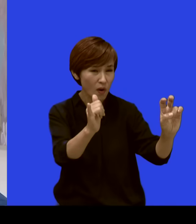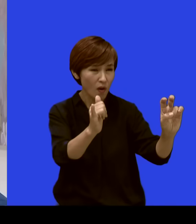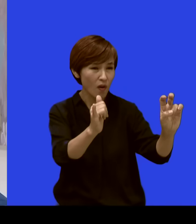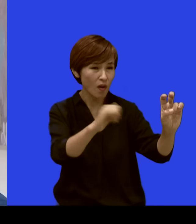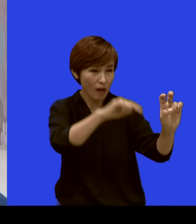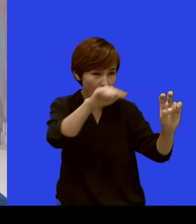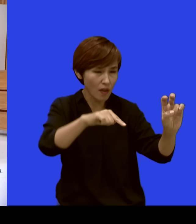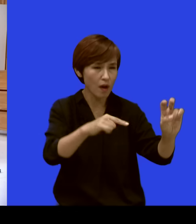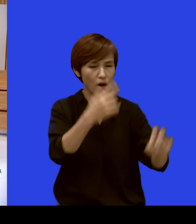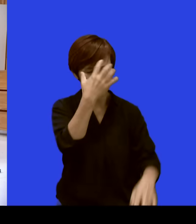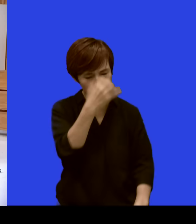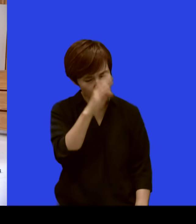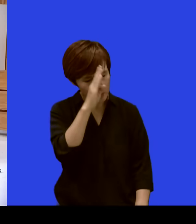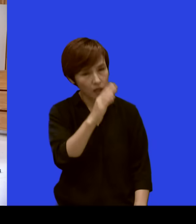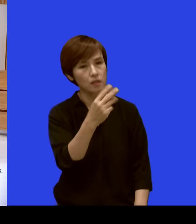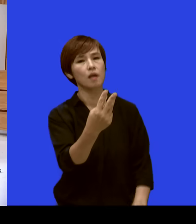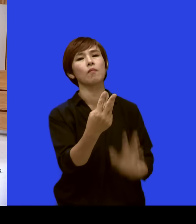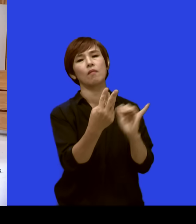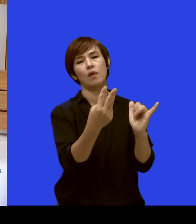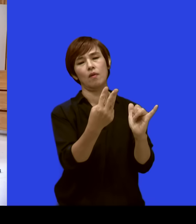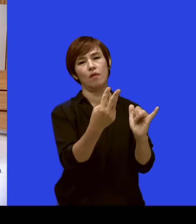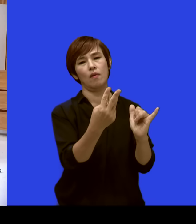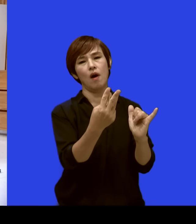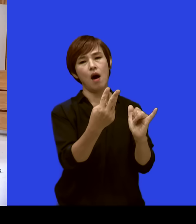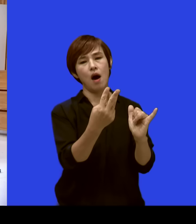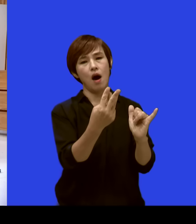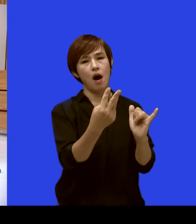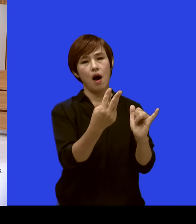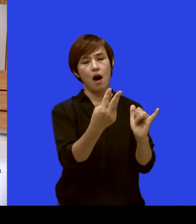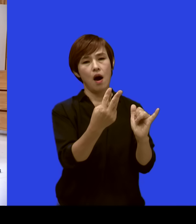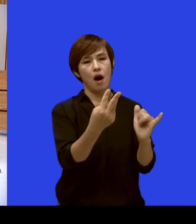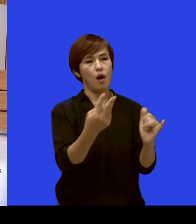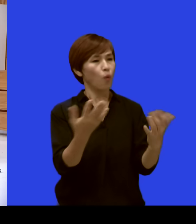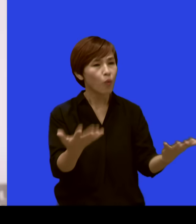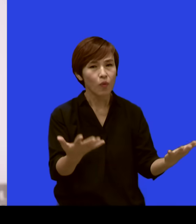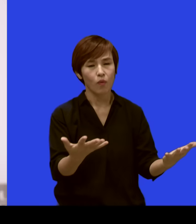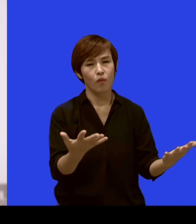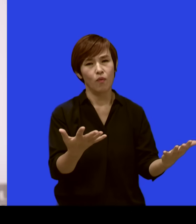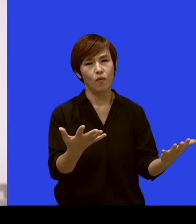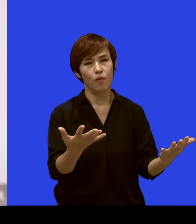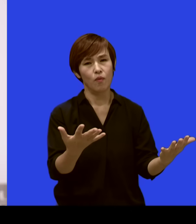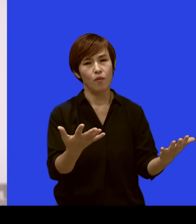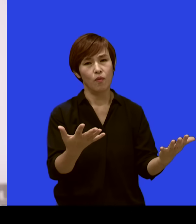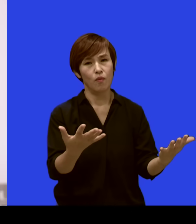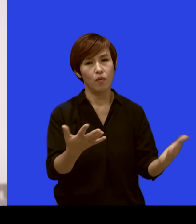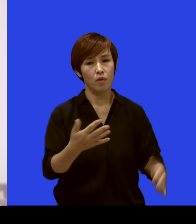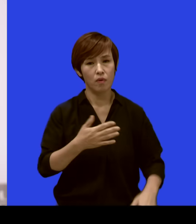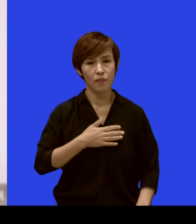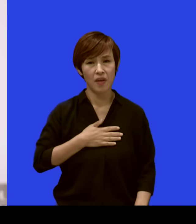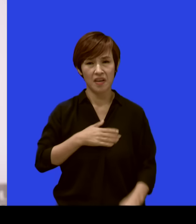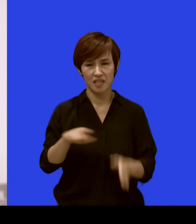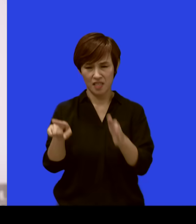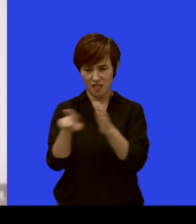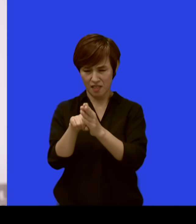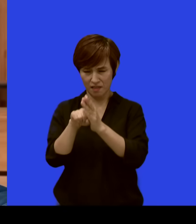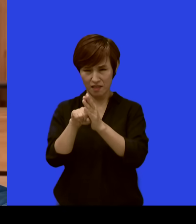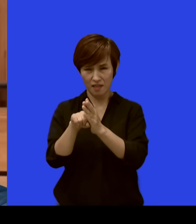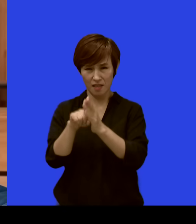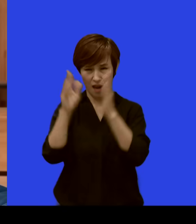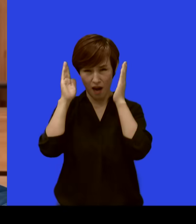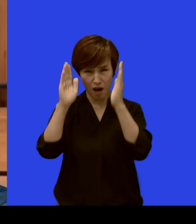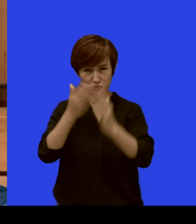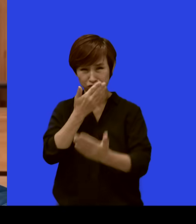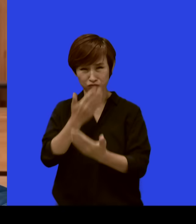한꺼번에 3분이 계신 분이 있었어요. 그러니까 이런 분들 제가 어떻게 해야 될지를 모르겠어요. 제가 갖고 있는 신학이라는 게 도대체 무슨